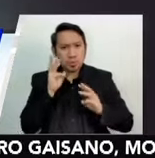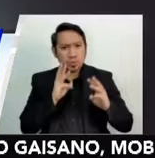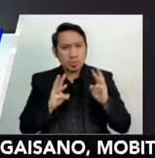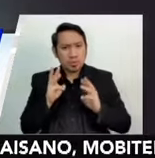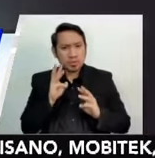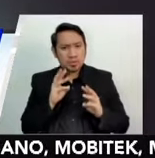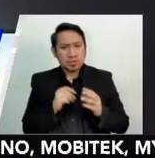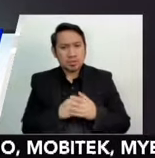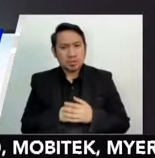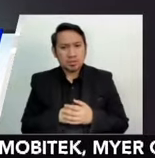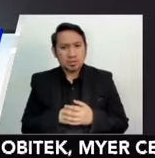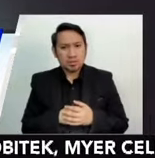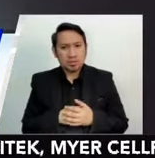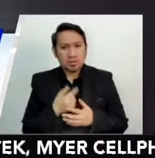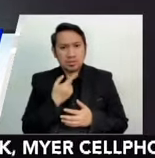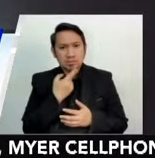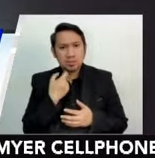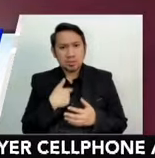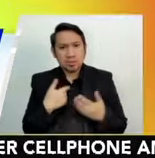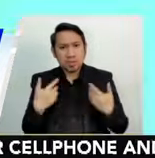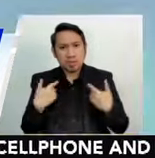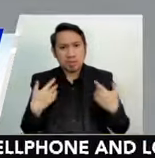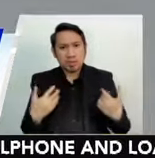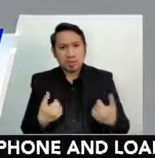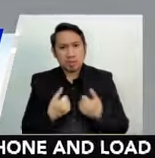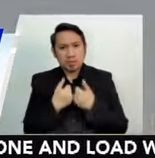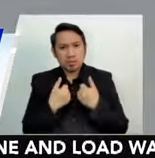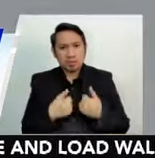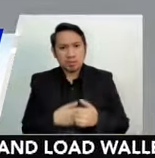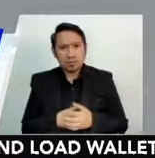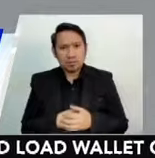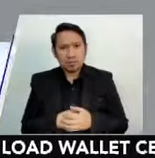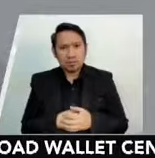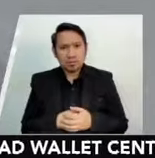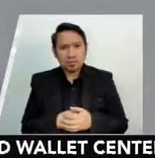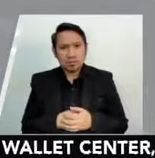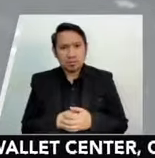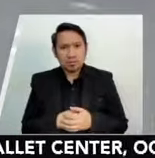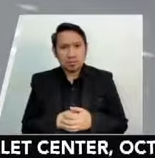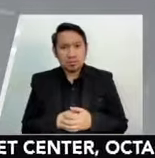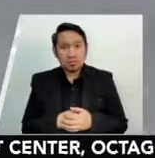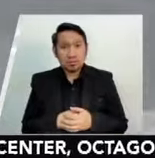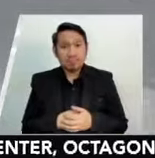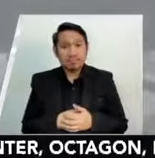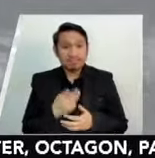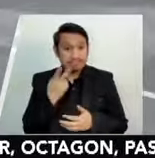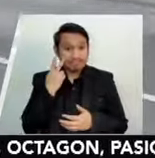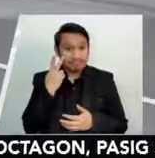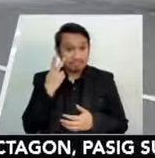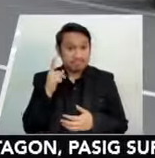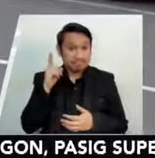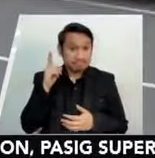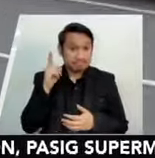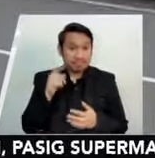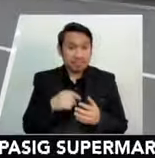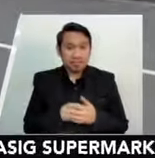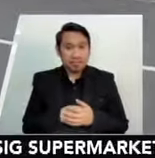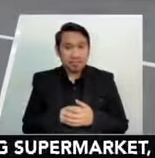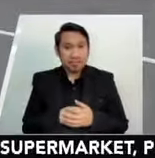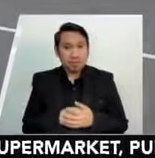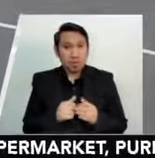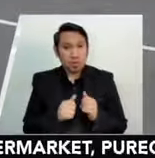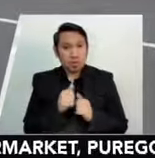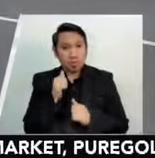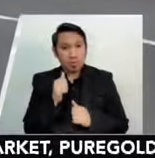Baka may mabangga, may makabangga dun. Sa bahaging ito ng Skyway Balintawak exit, muntik magkabanggaan ang motorsiklo